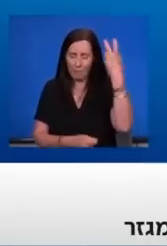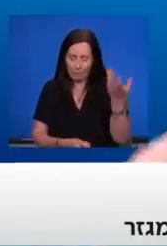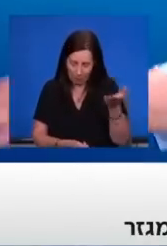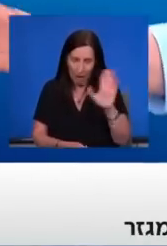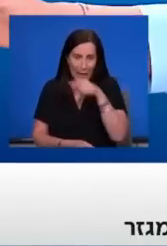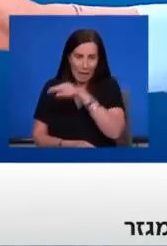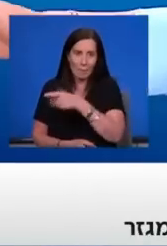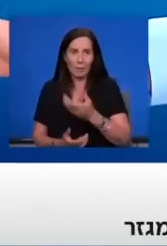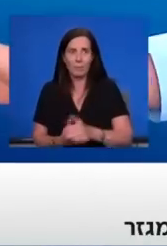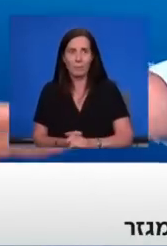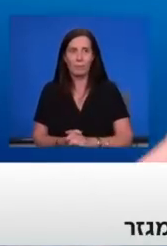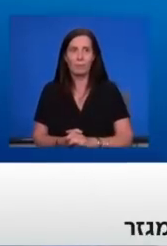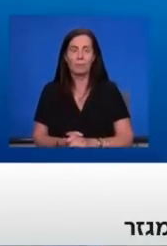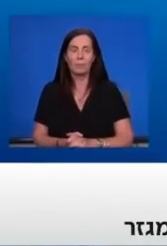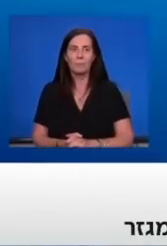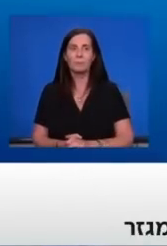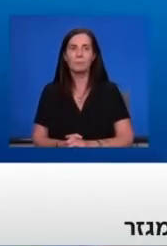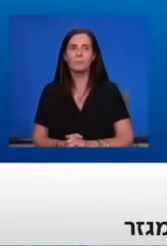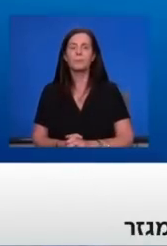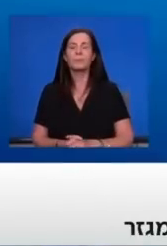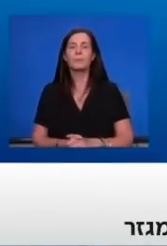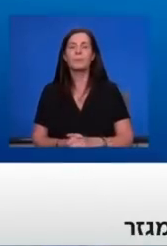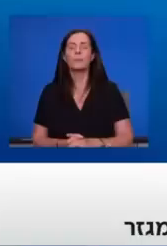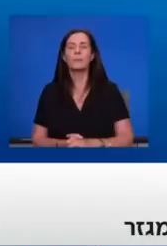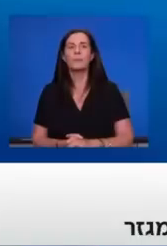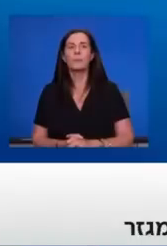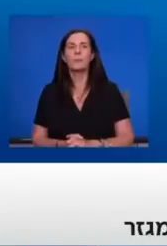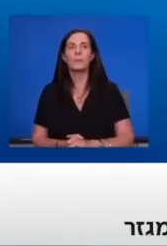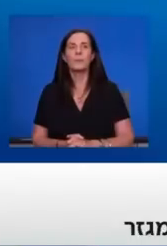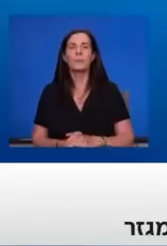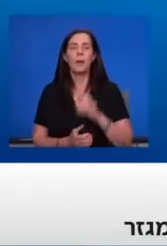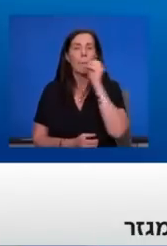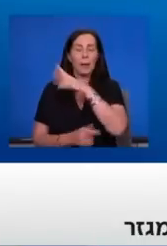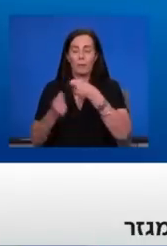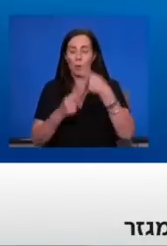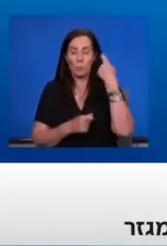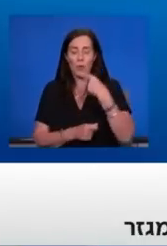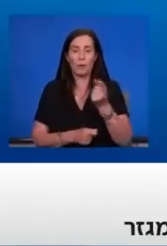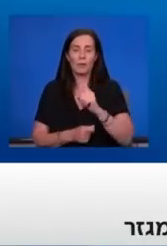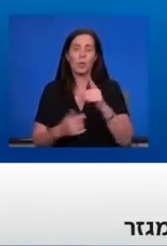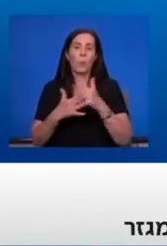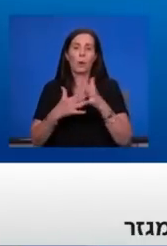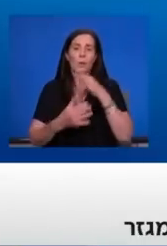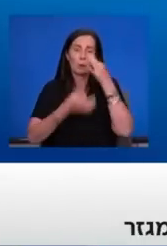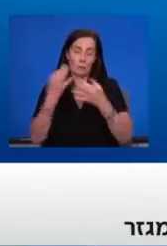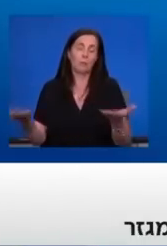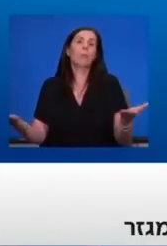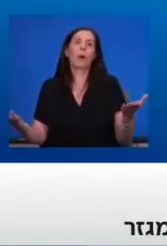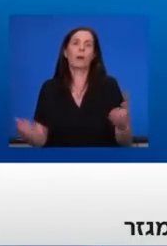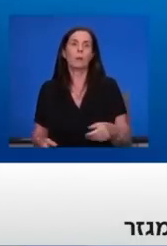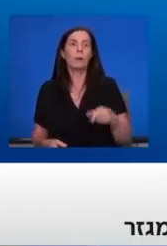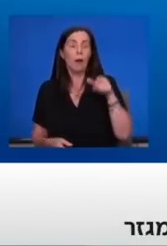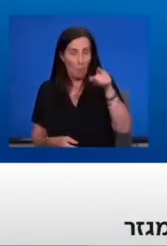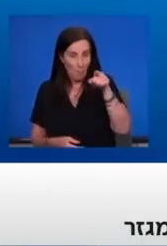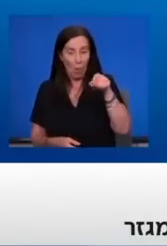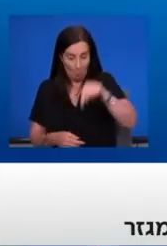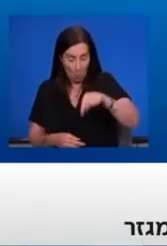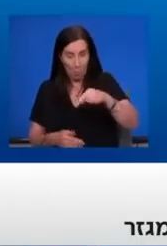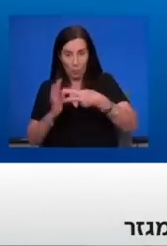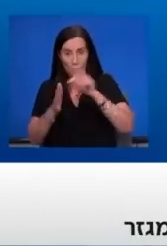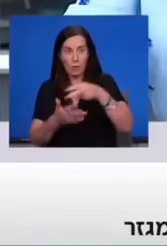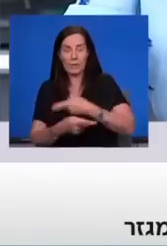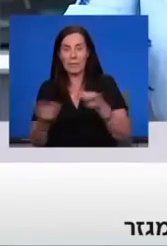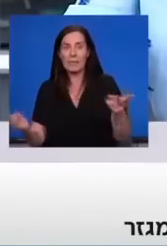של שוטר לפני שבועיים. תודה, תודה. מדליפים לארגוני פשיעה וזה לא נחקר. פה זה נחשף, אצלה.